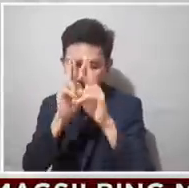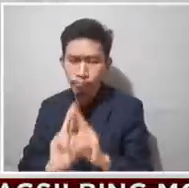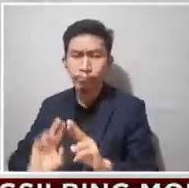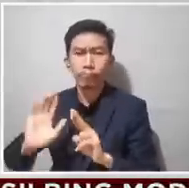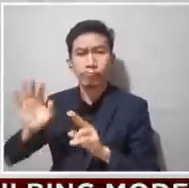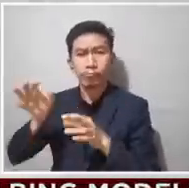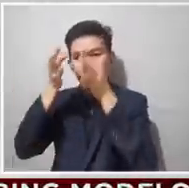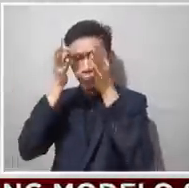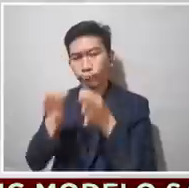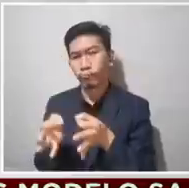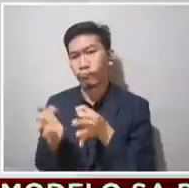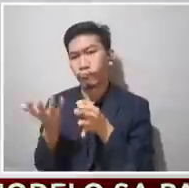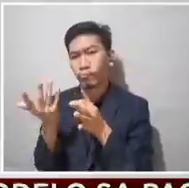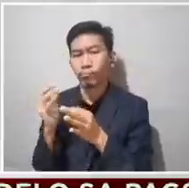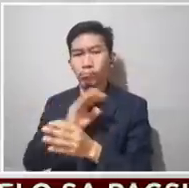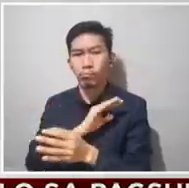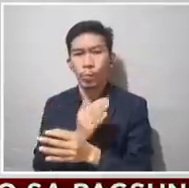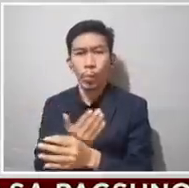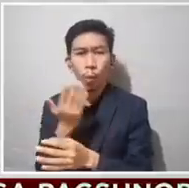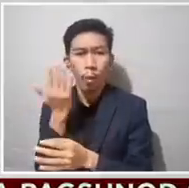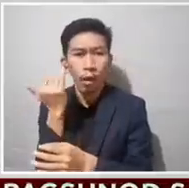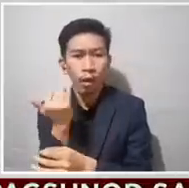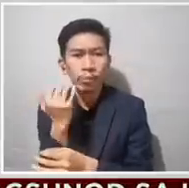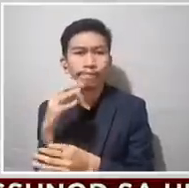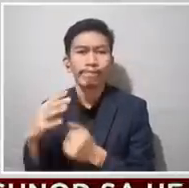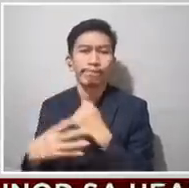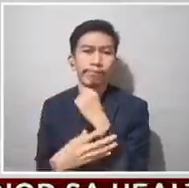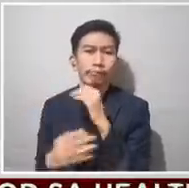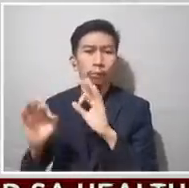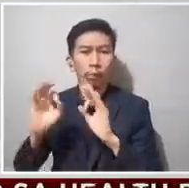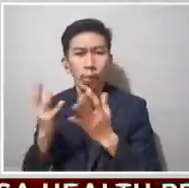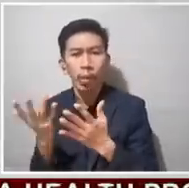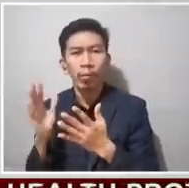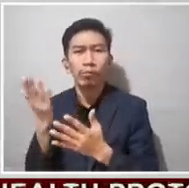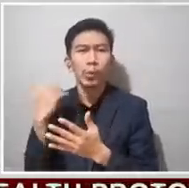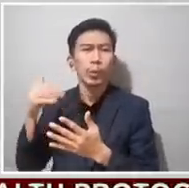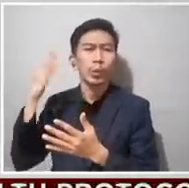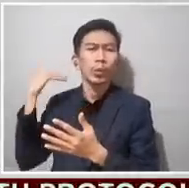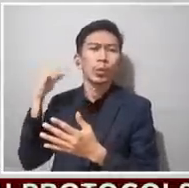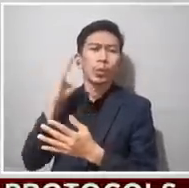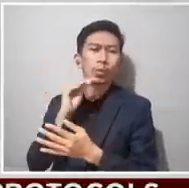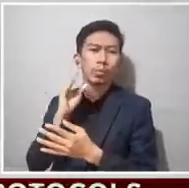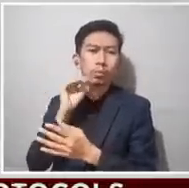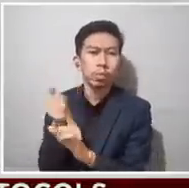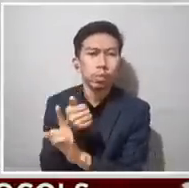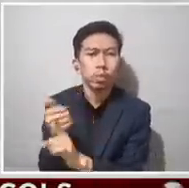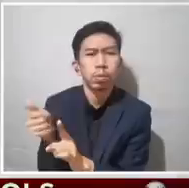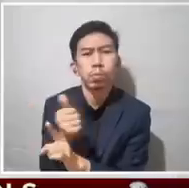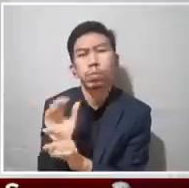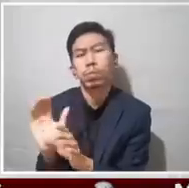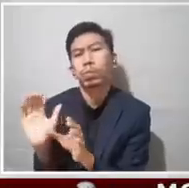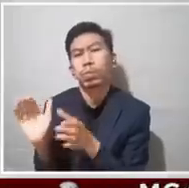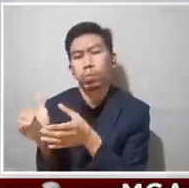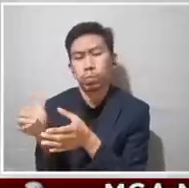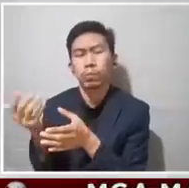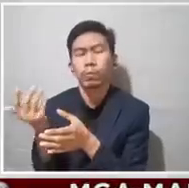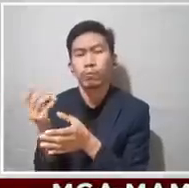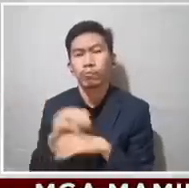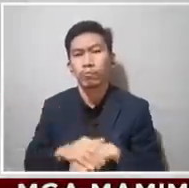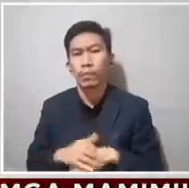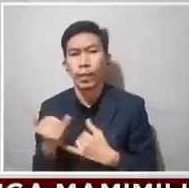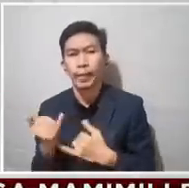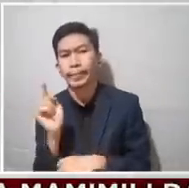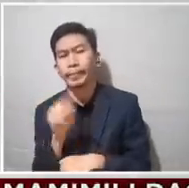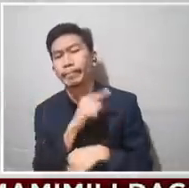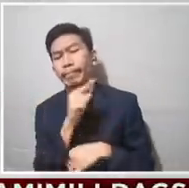na rin ng kahirapan at ng pangabusong dinanas umano nilang mga lumad. Kinundena ni Culiamat ang militar dahil ginawa umanong tropeyo